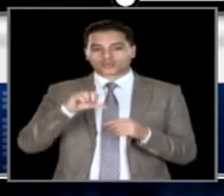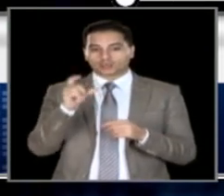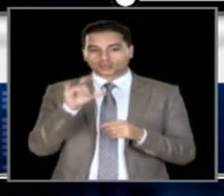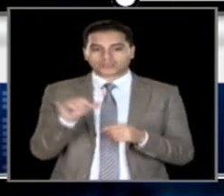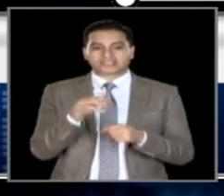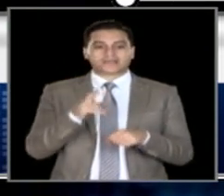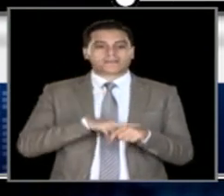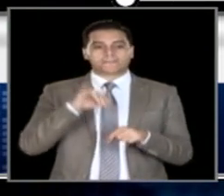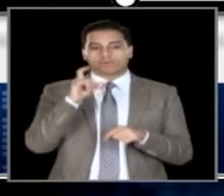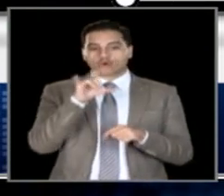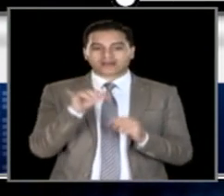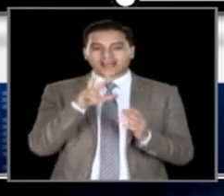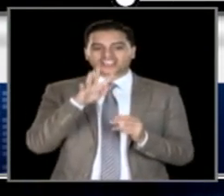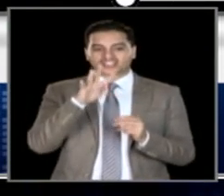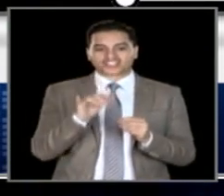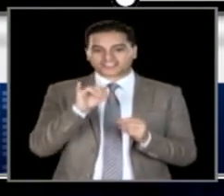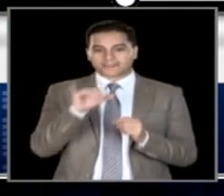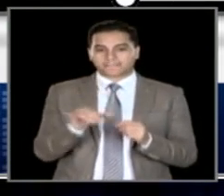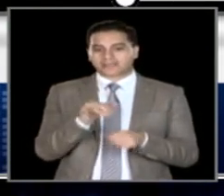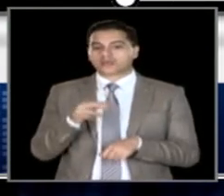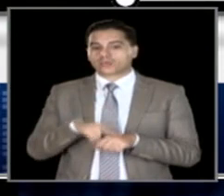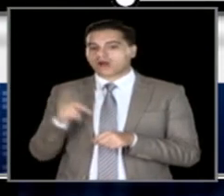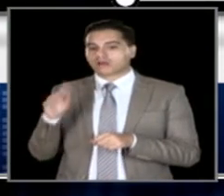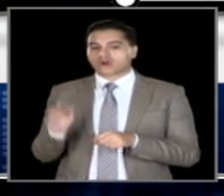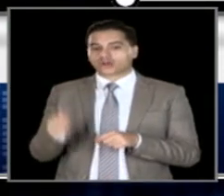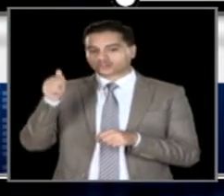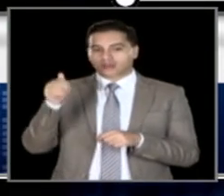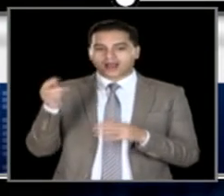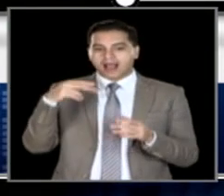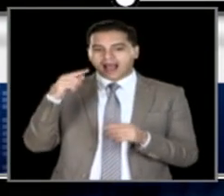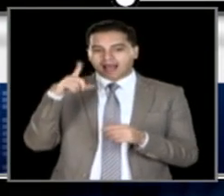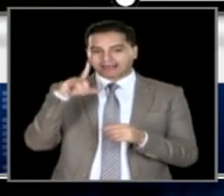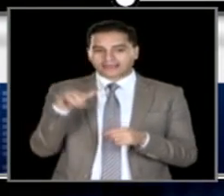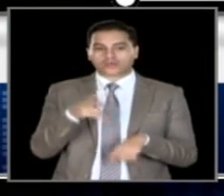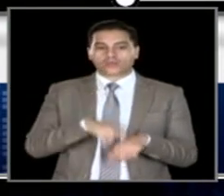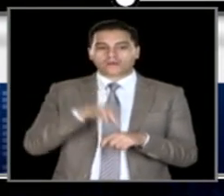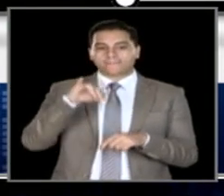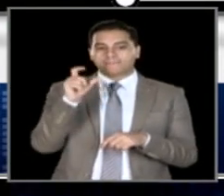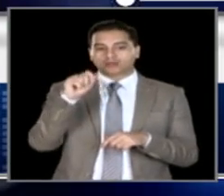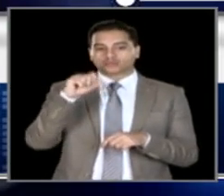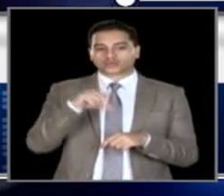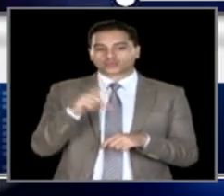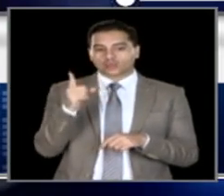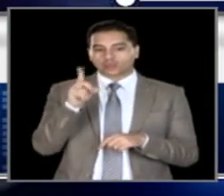عدلي، منصور عز الدين. أولاد الناس.